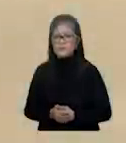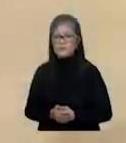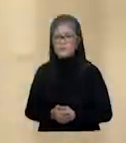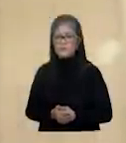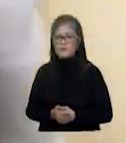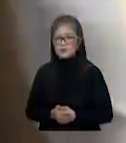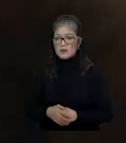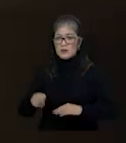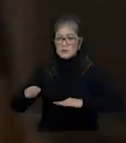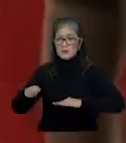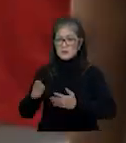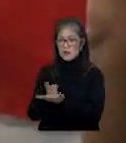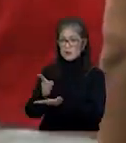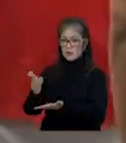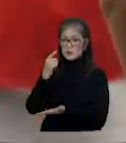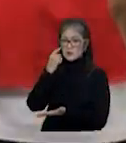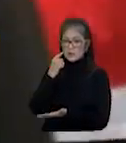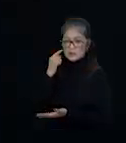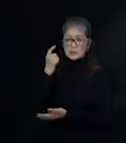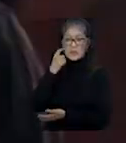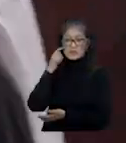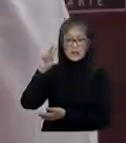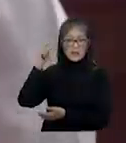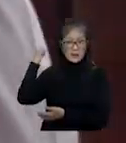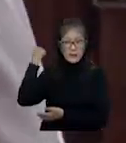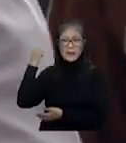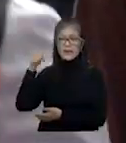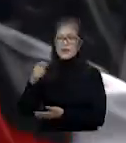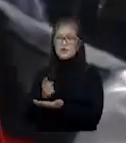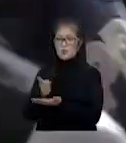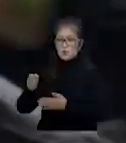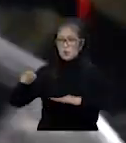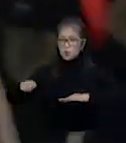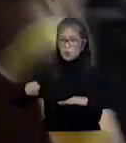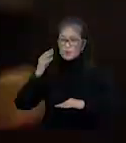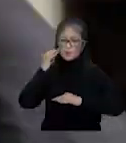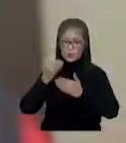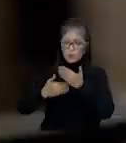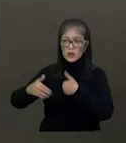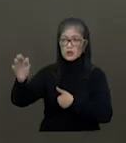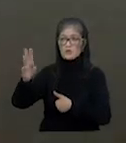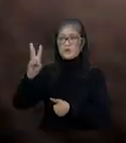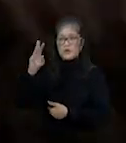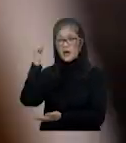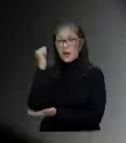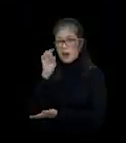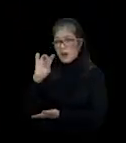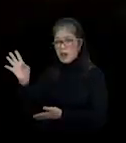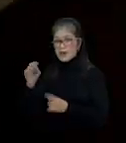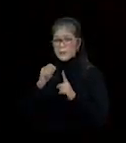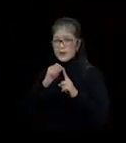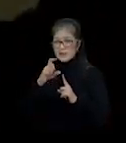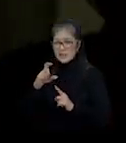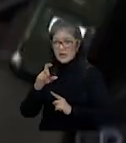Dalam sidang tuntutan Selasa dan Rabu kemarin, terdakwa Verdi Sambo dituntut hukuman seumur hidup, 3 terdakwa lain termasuk Putri Chandrawati